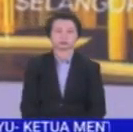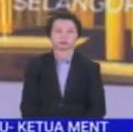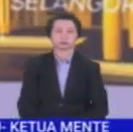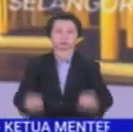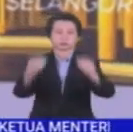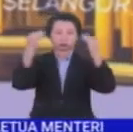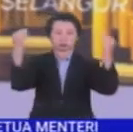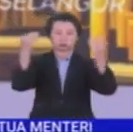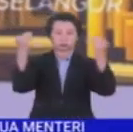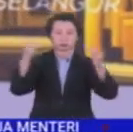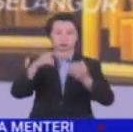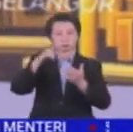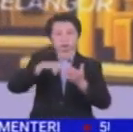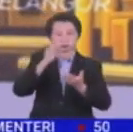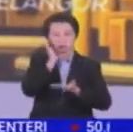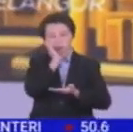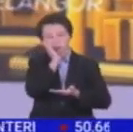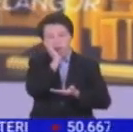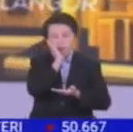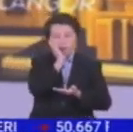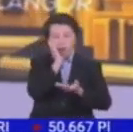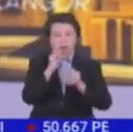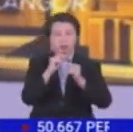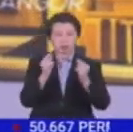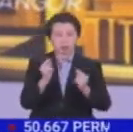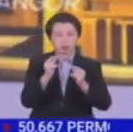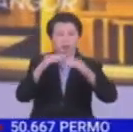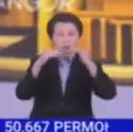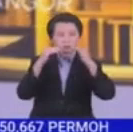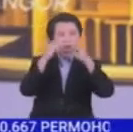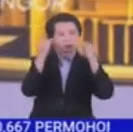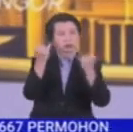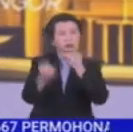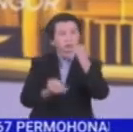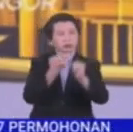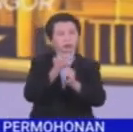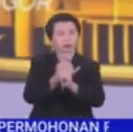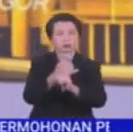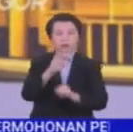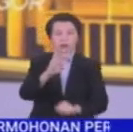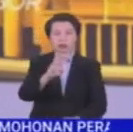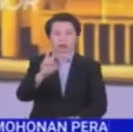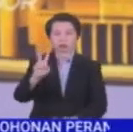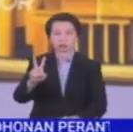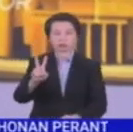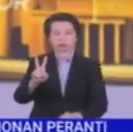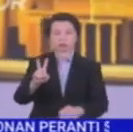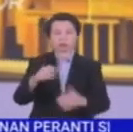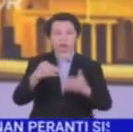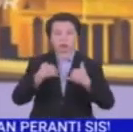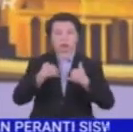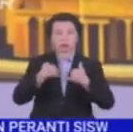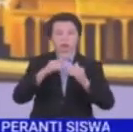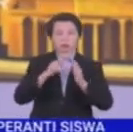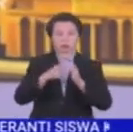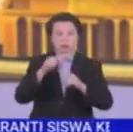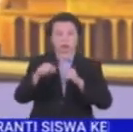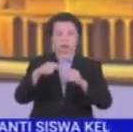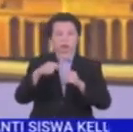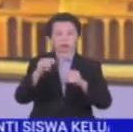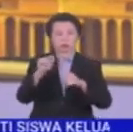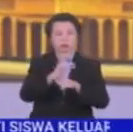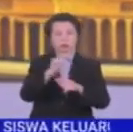Majlis tilawah dan hafazan al-quran peringkat antarabangsa ke-62 menampilkan kelainan apabila menggunakan